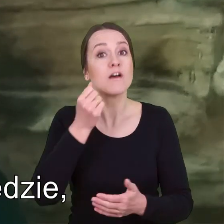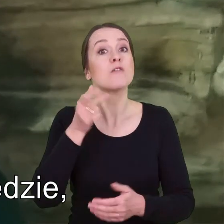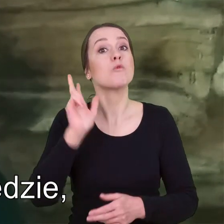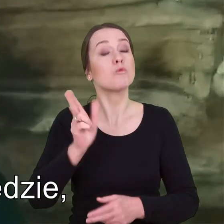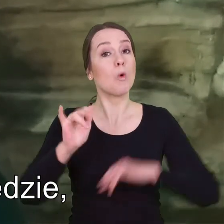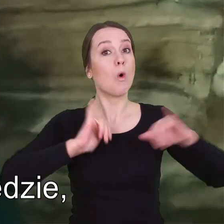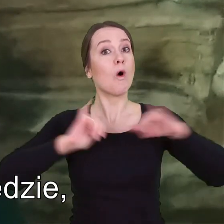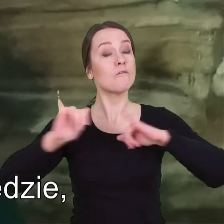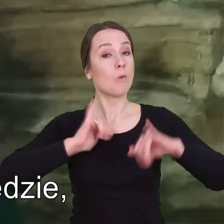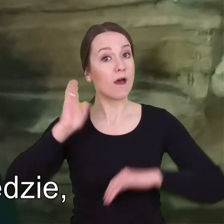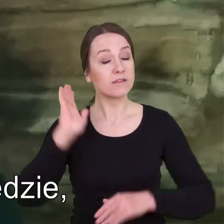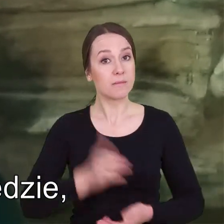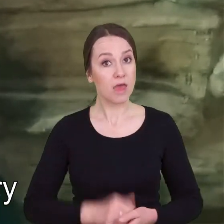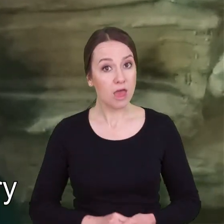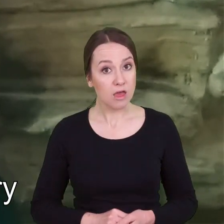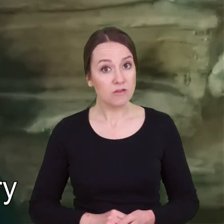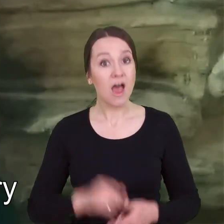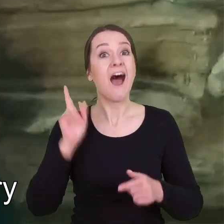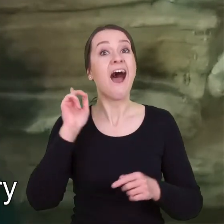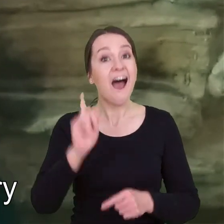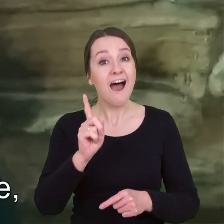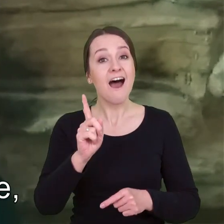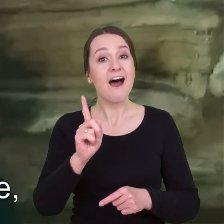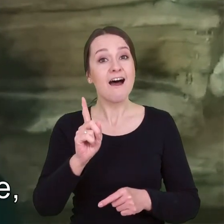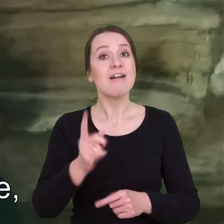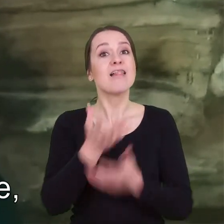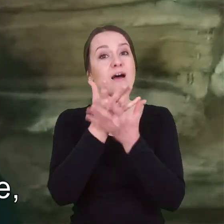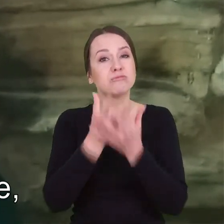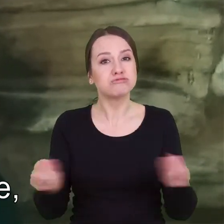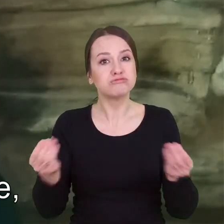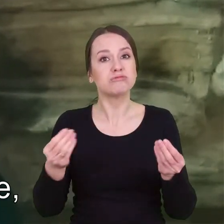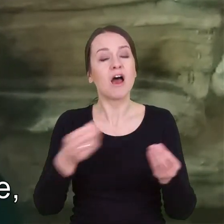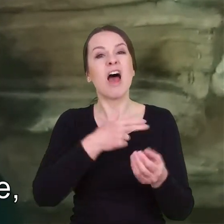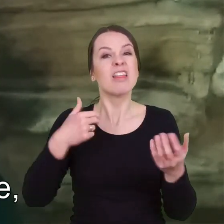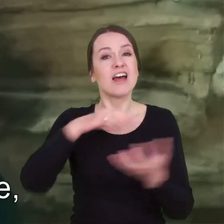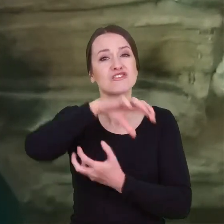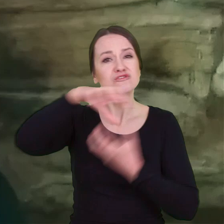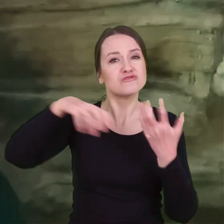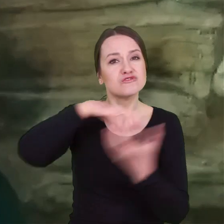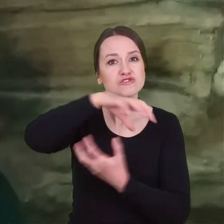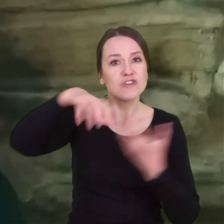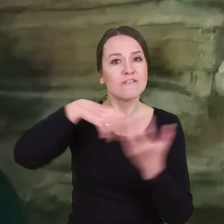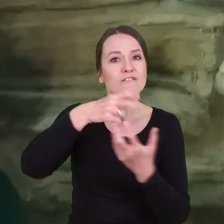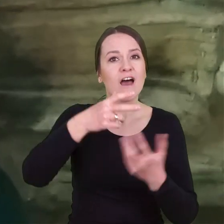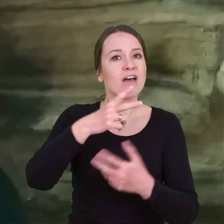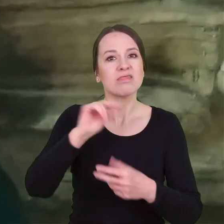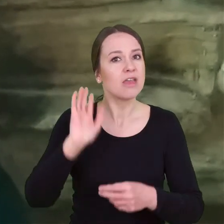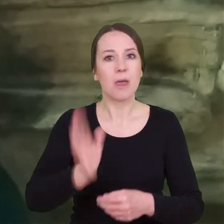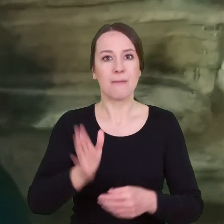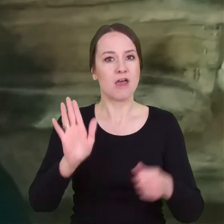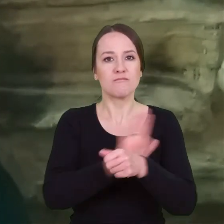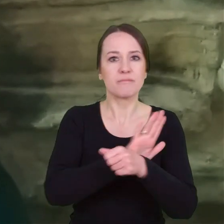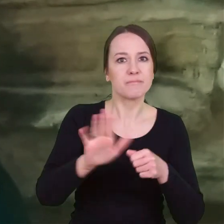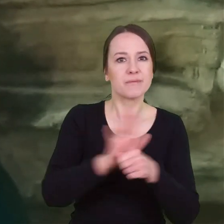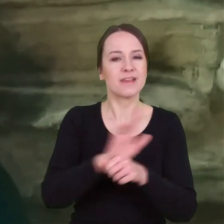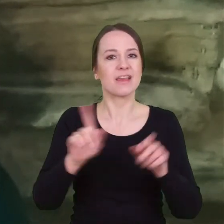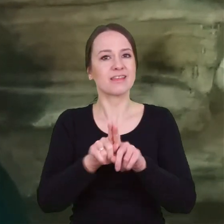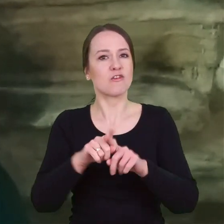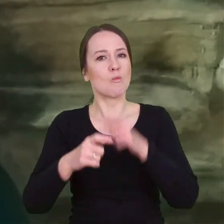Fraszka kto weźmie, posiędzie, ale znikną z naszej sfery nasze giełdy i paszkwile, te oświaty pioniery.